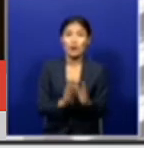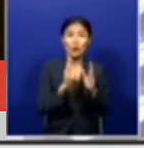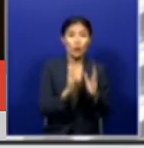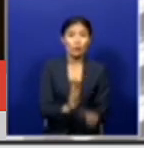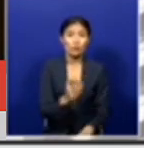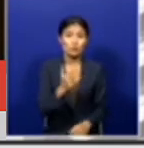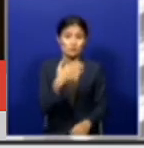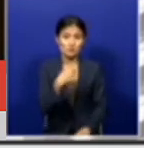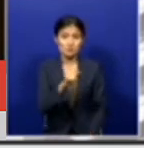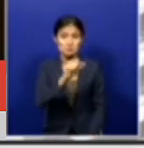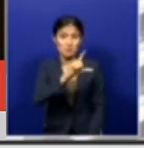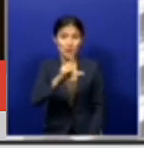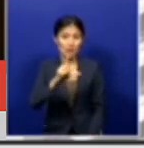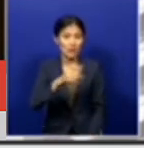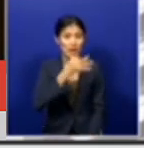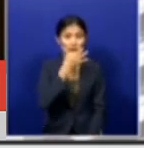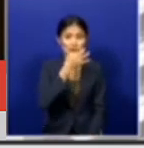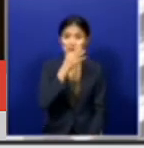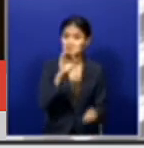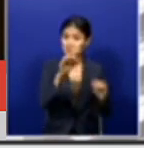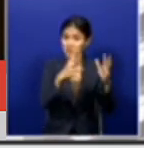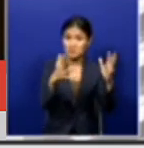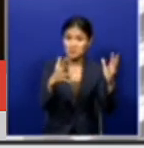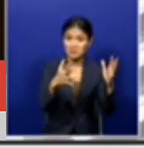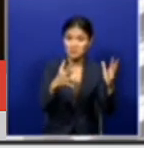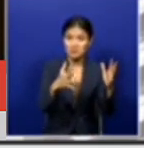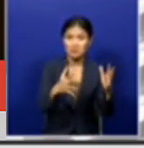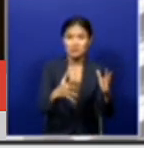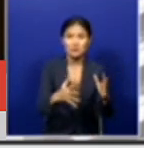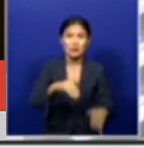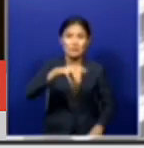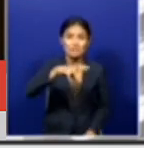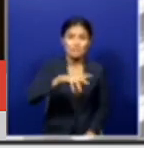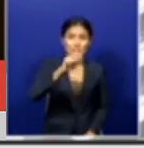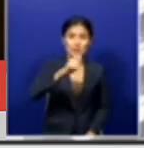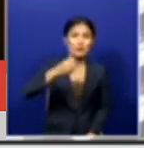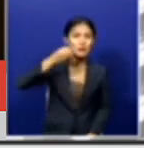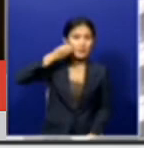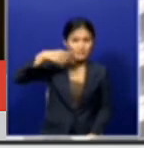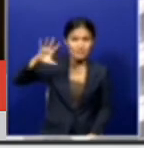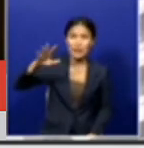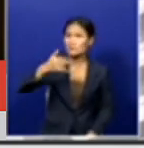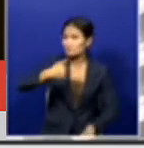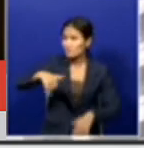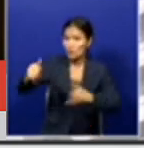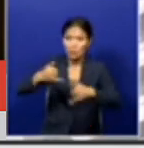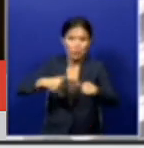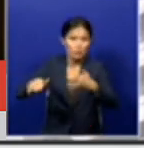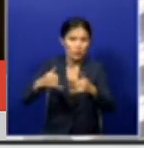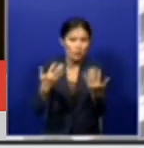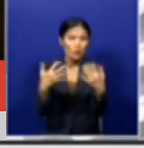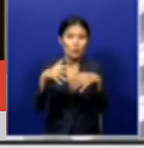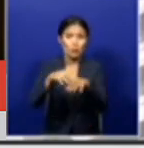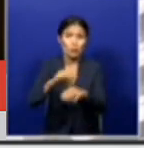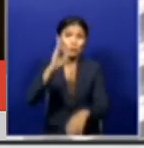านคนกลับบ้านกลับชนบทไปอยู่กับพ่อแม่ลูกเมีย